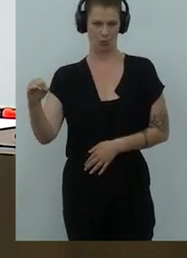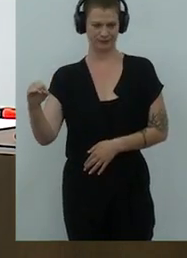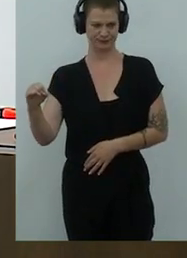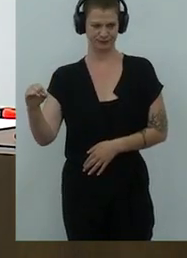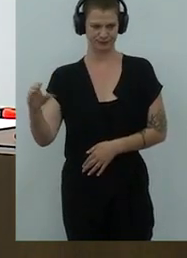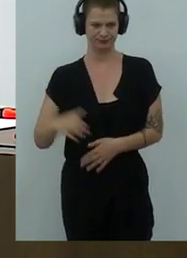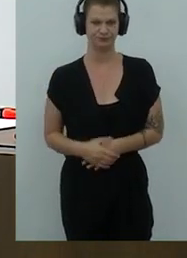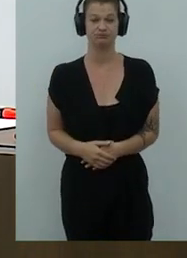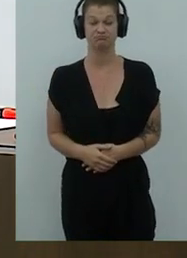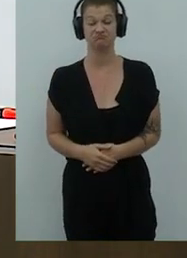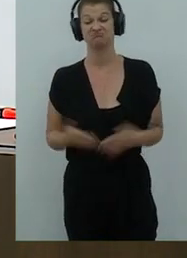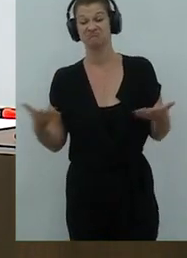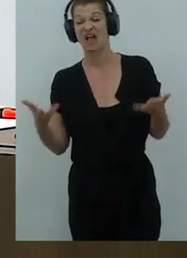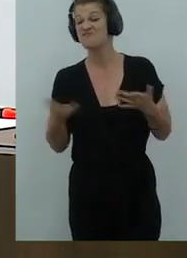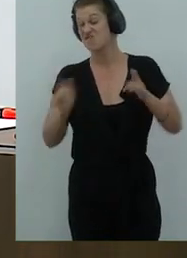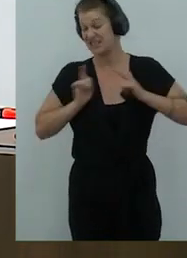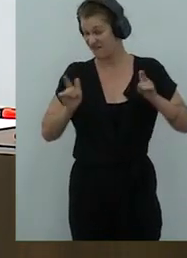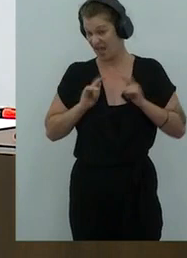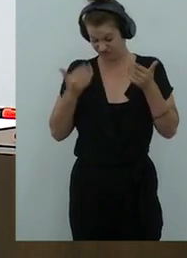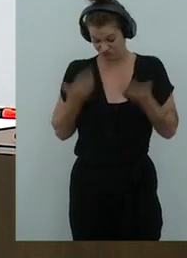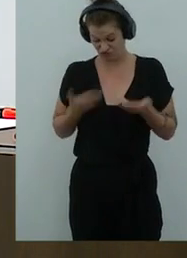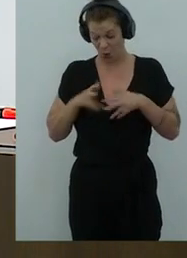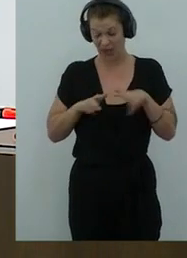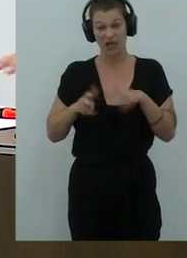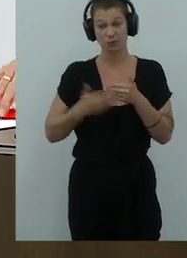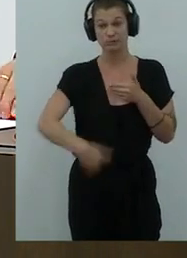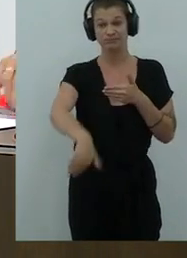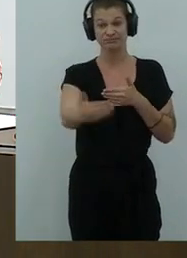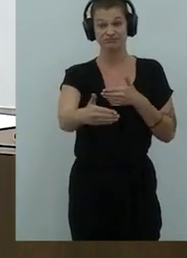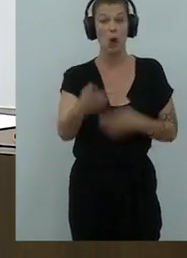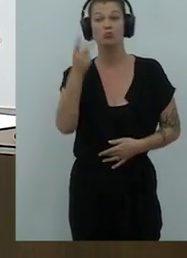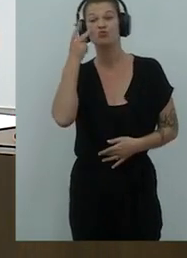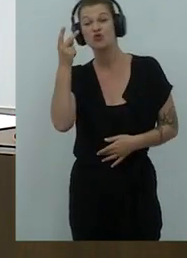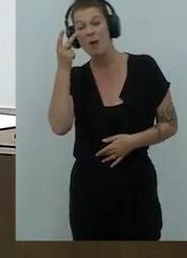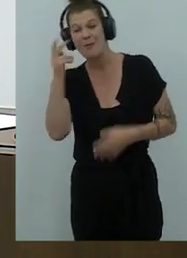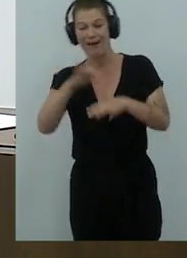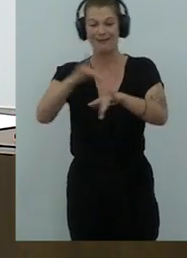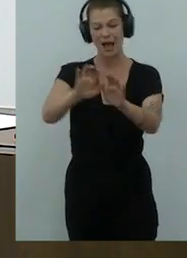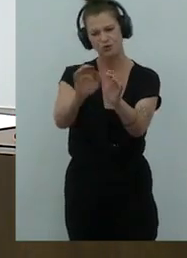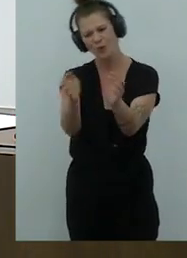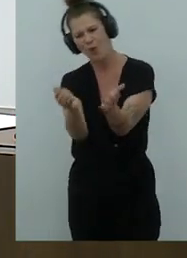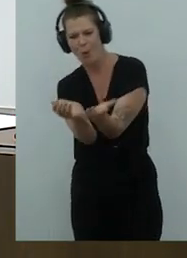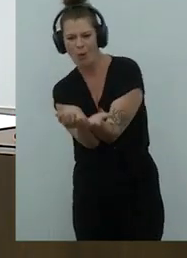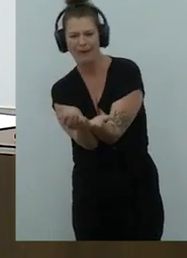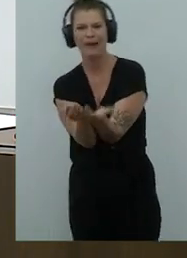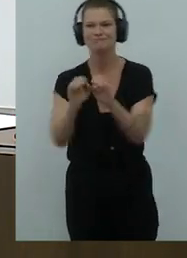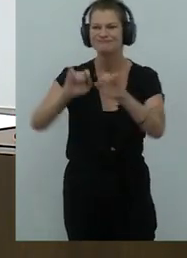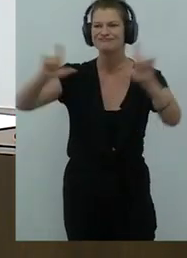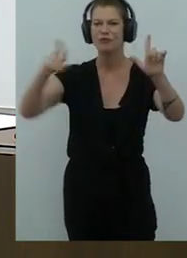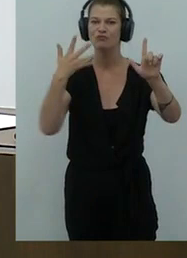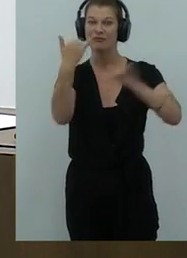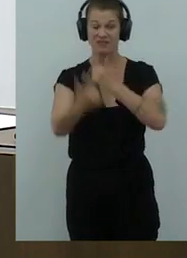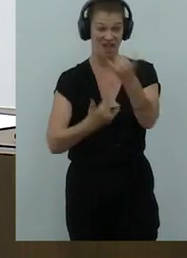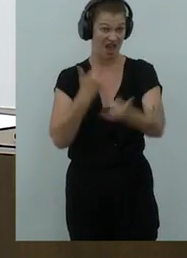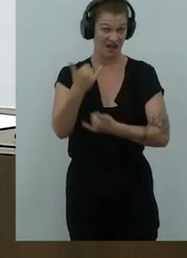Was dürfen wir uns von dieser Regierung erwarten? Schauen wir mal in die Glaskugel. In 5 Jahren wird es sich vielleicht noch stauen. Der